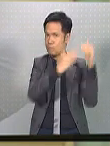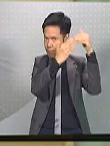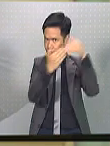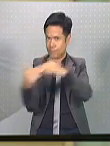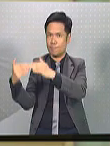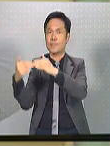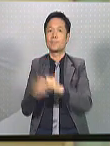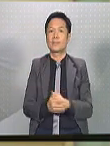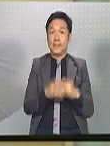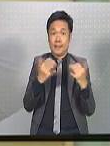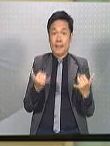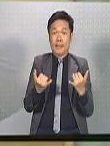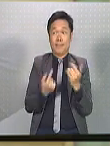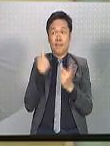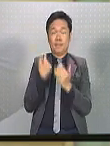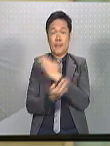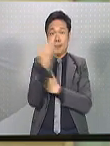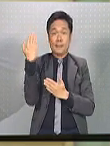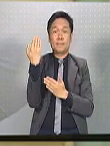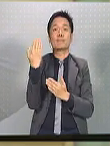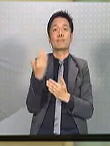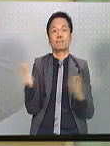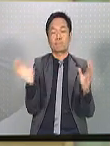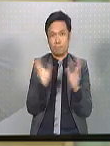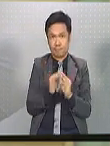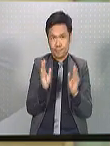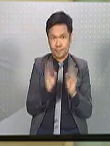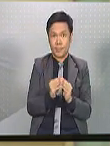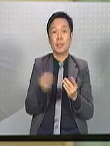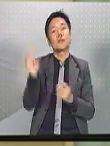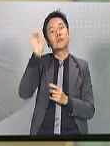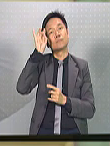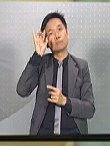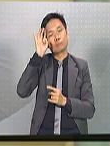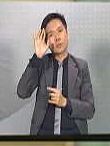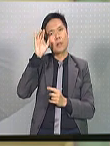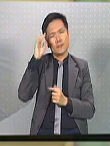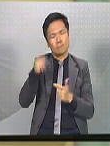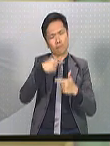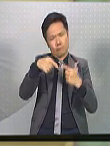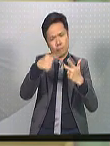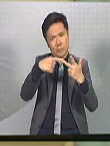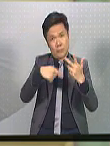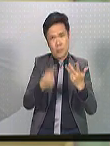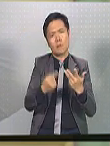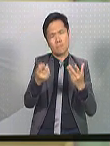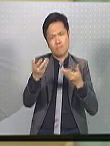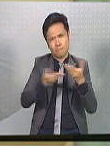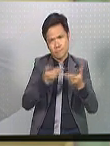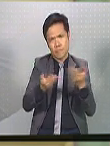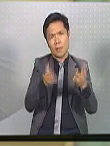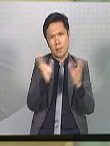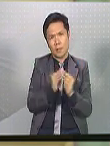untuk bincangkan pada pagi ini seolah kita kbc banyak kelebihannya diumumkan kalender